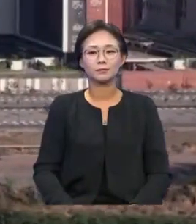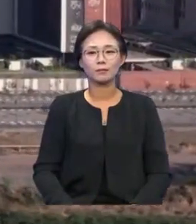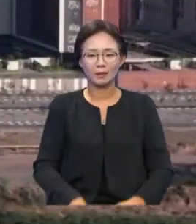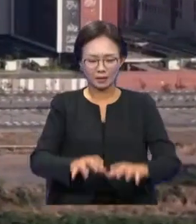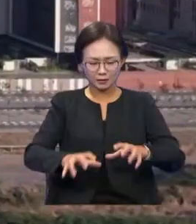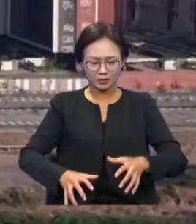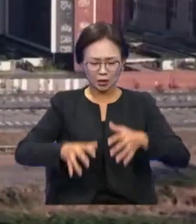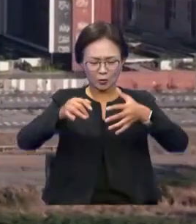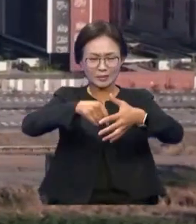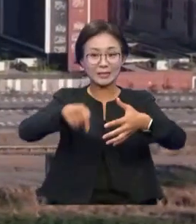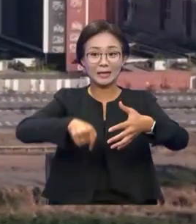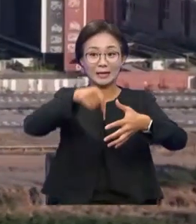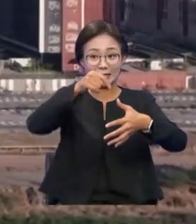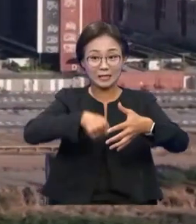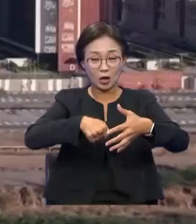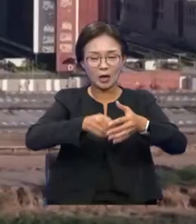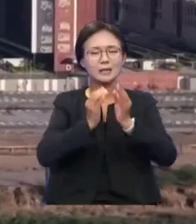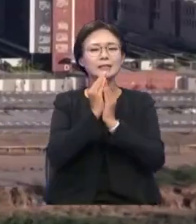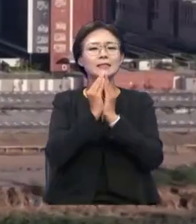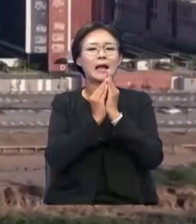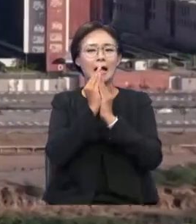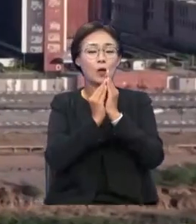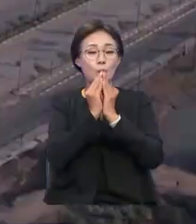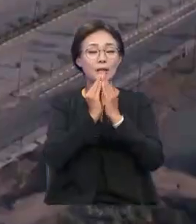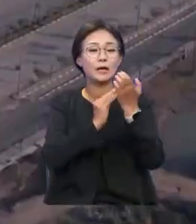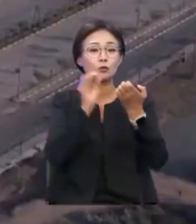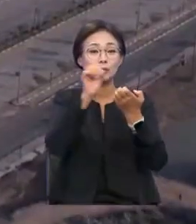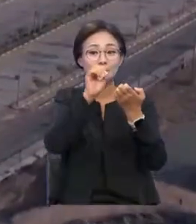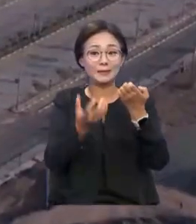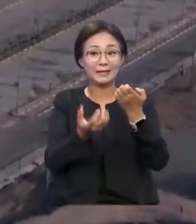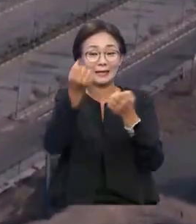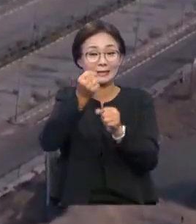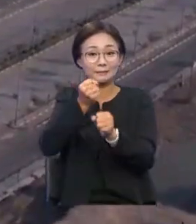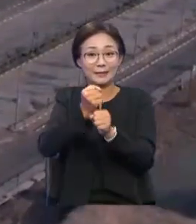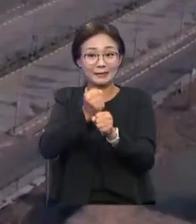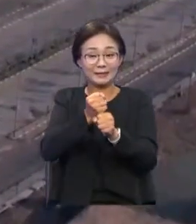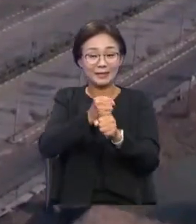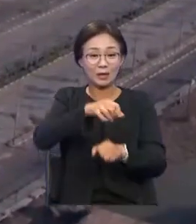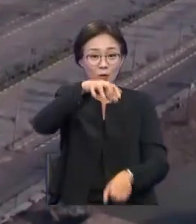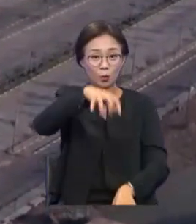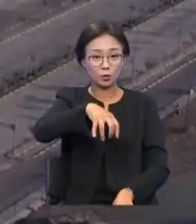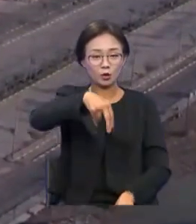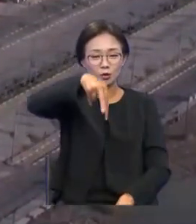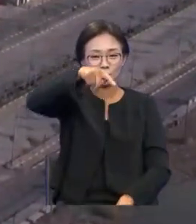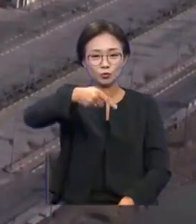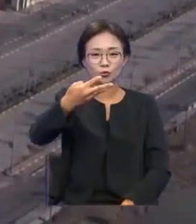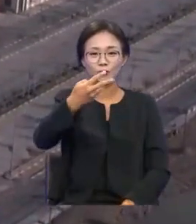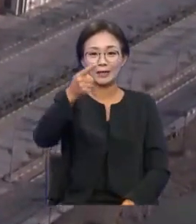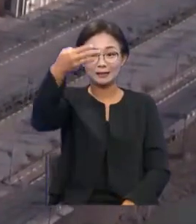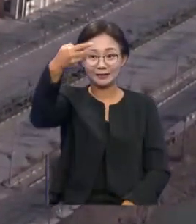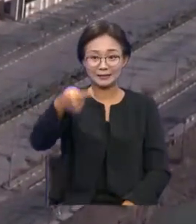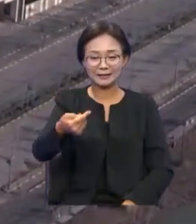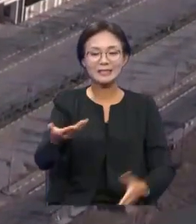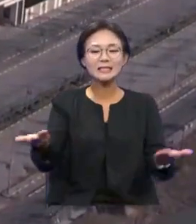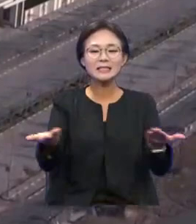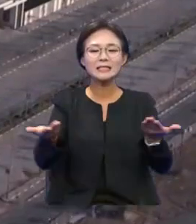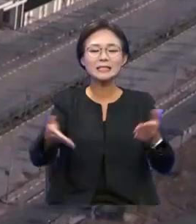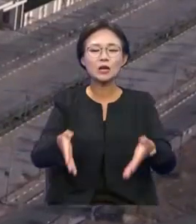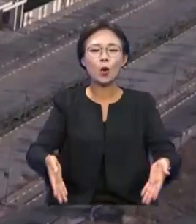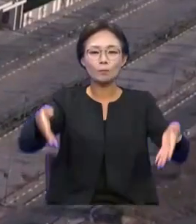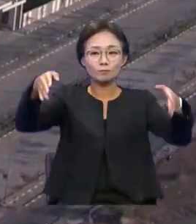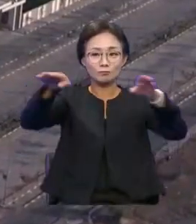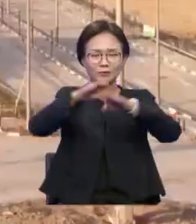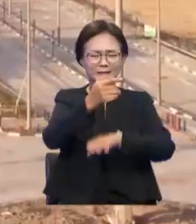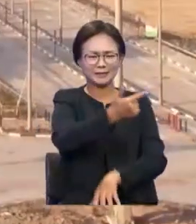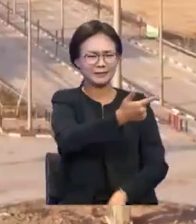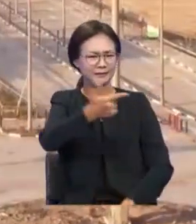전 세계의 다이아몬드의 90%를 가공한다는 인도의 무역도시 수라트. 이곳에 업무용 건물로는 세계